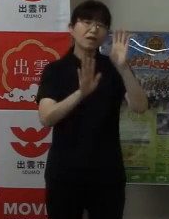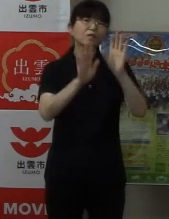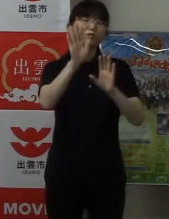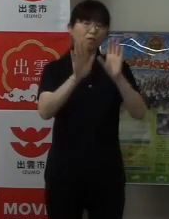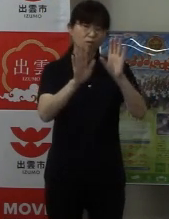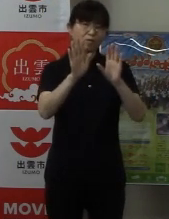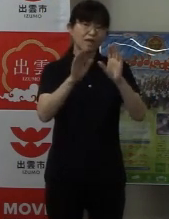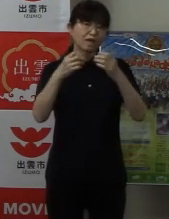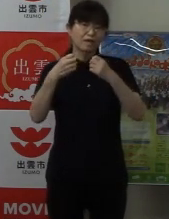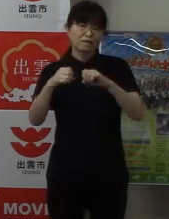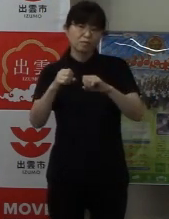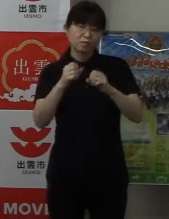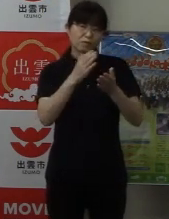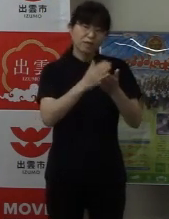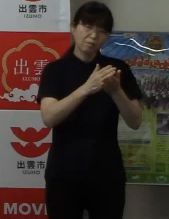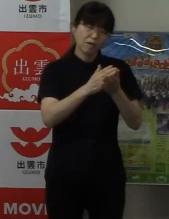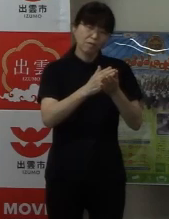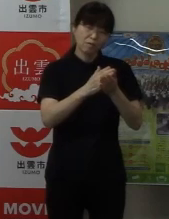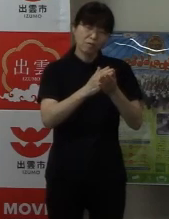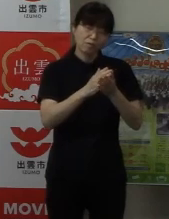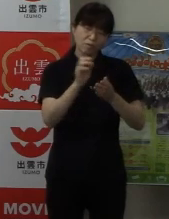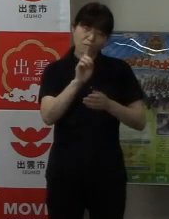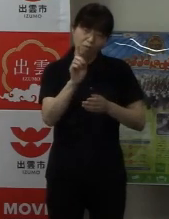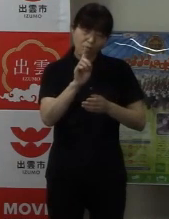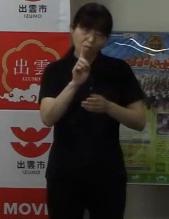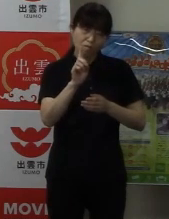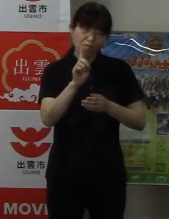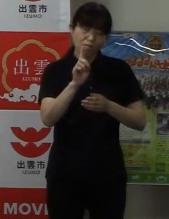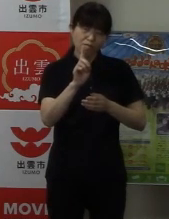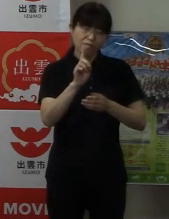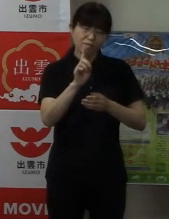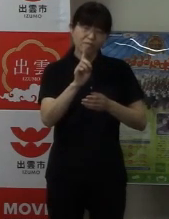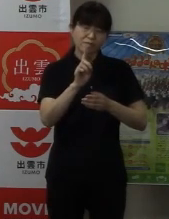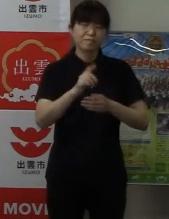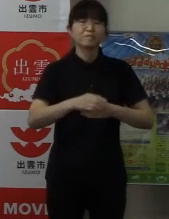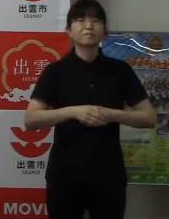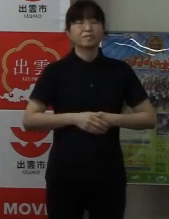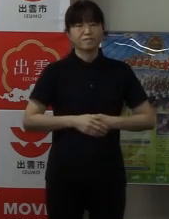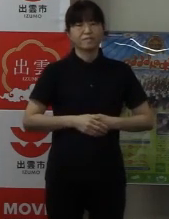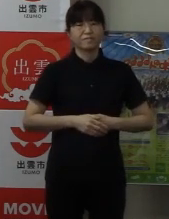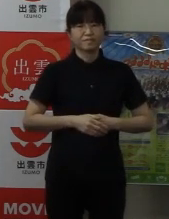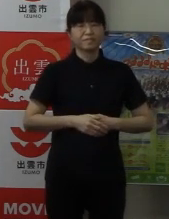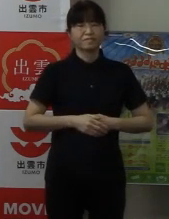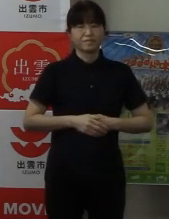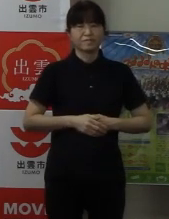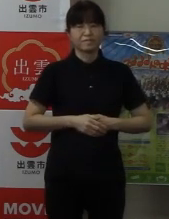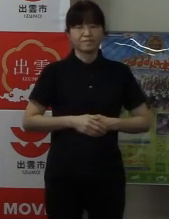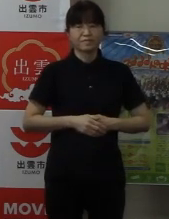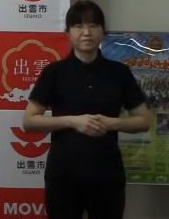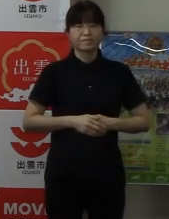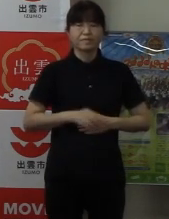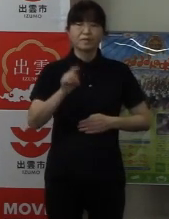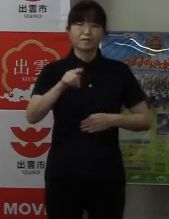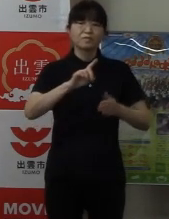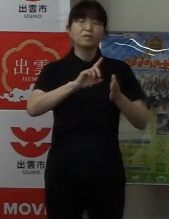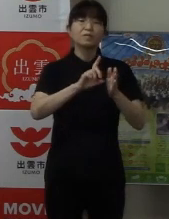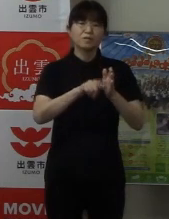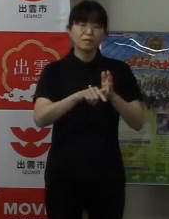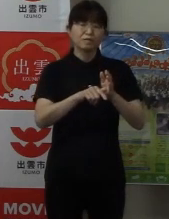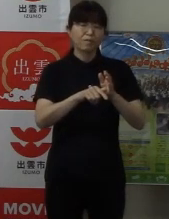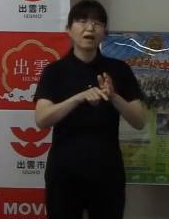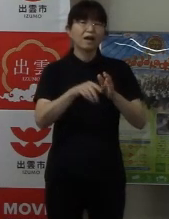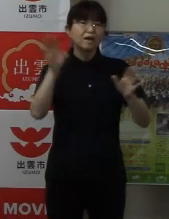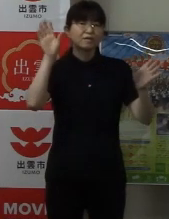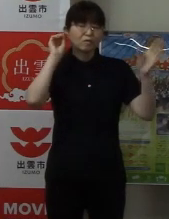は少し流動しますので、その辺のまた情報をお伝えしなが